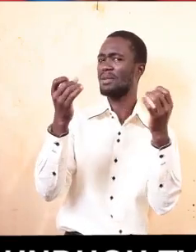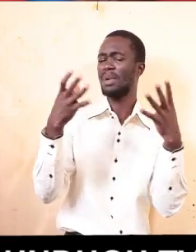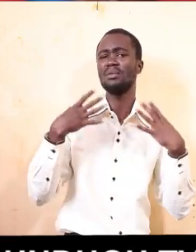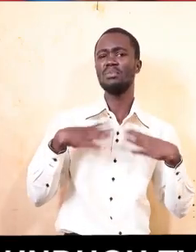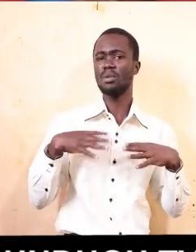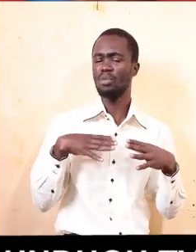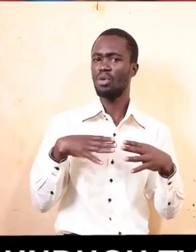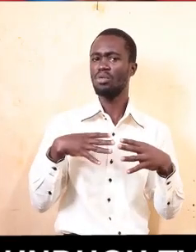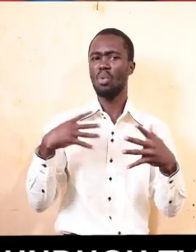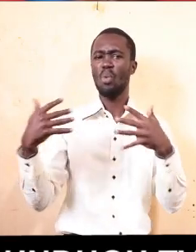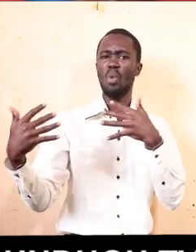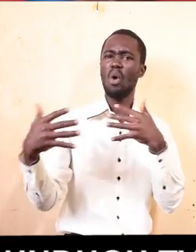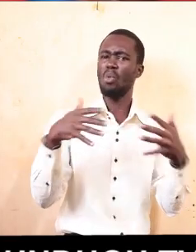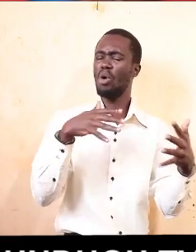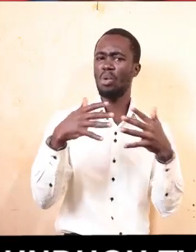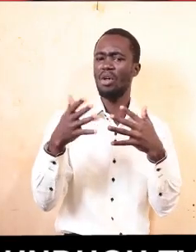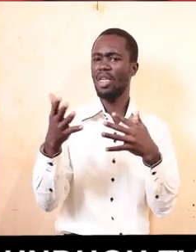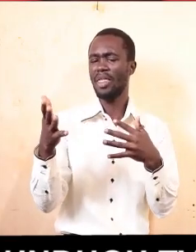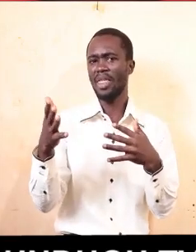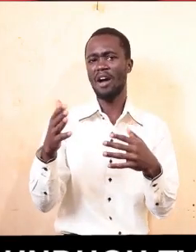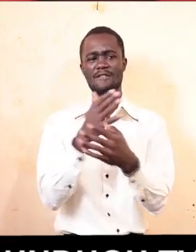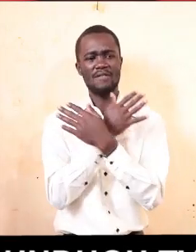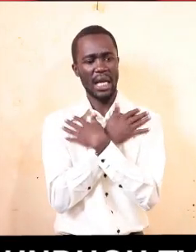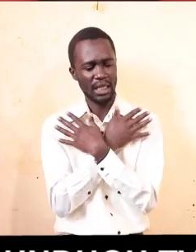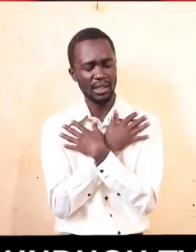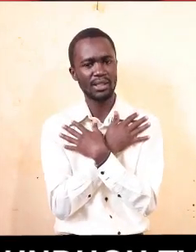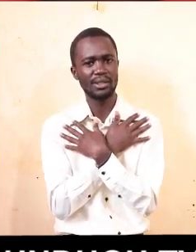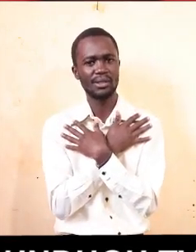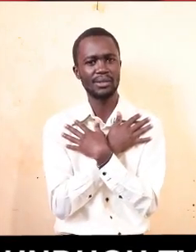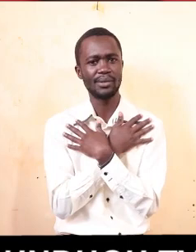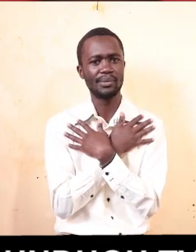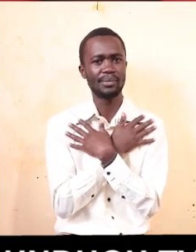na marafiki zao. Vita ya